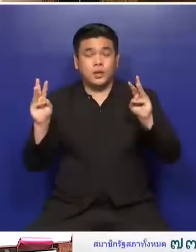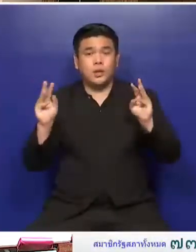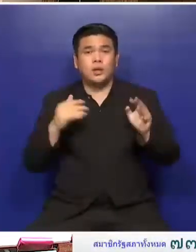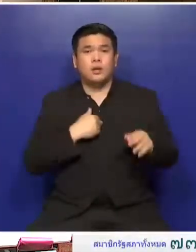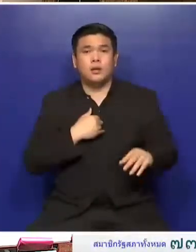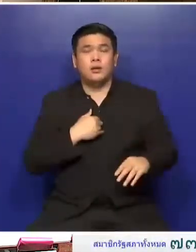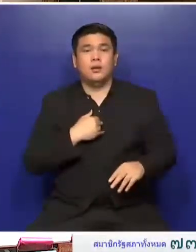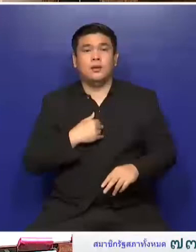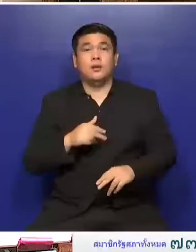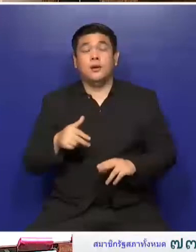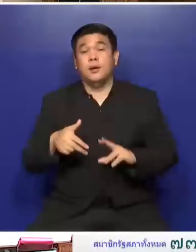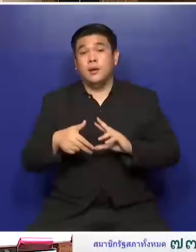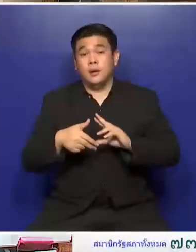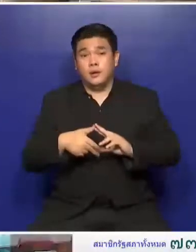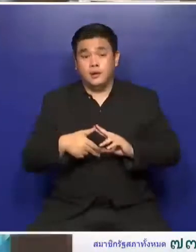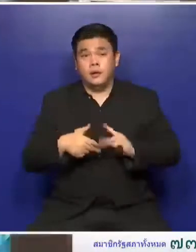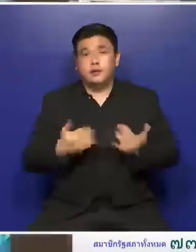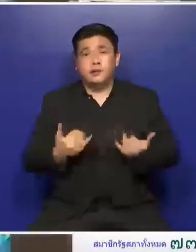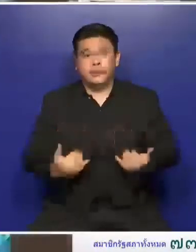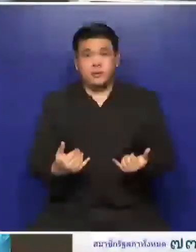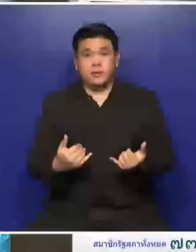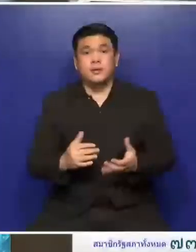ฐานสมาชิครัสพา